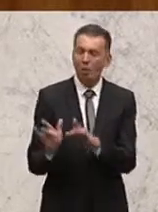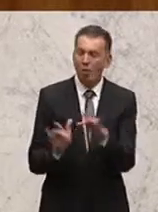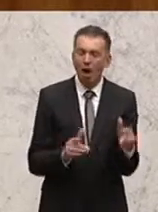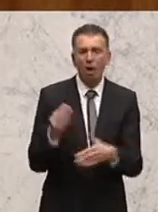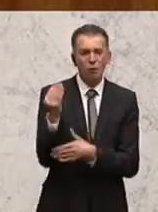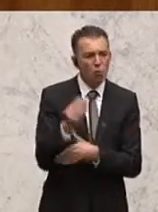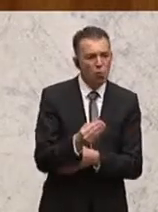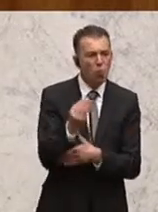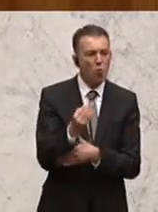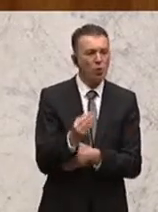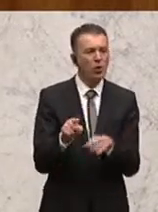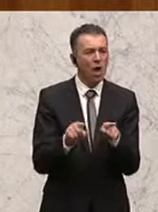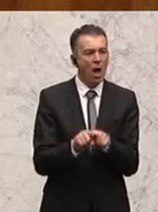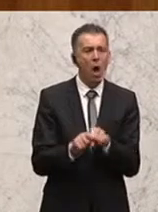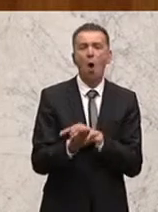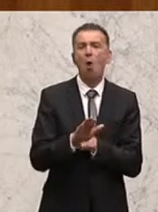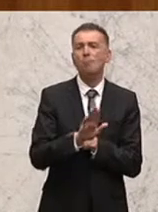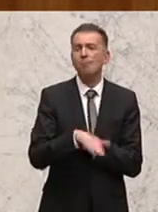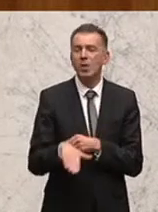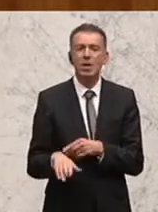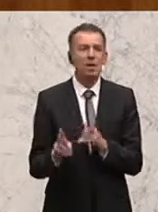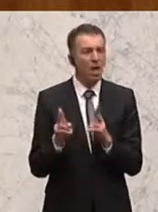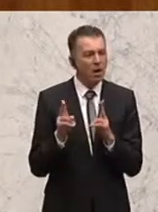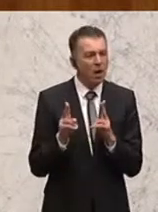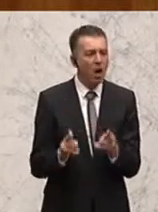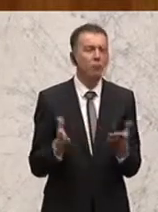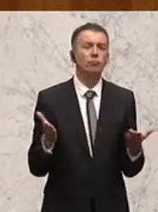den Schulen auch die Kinder so